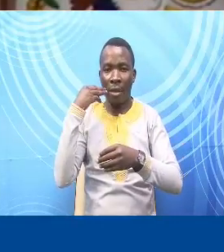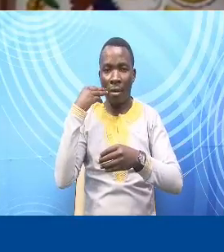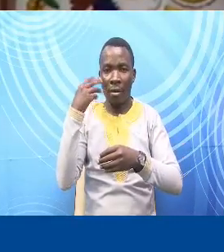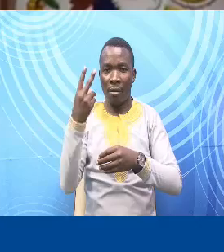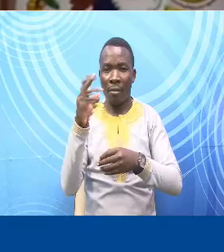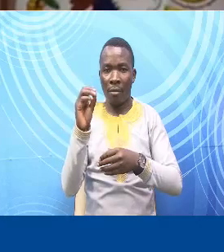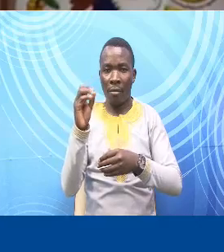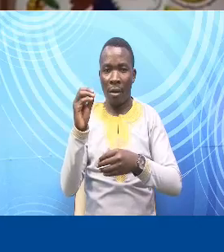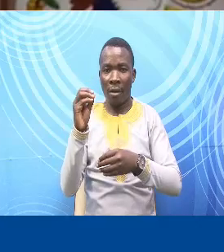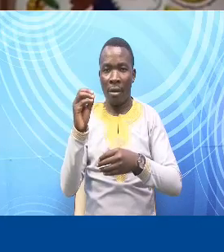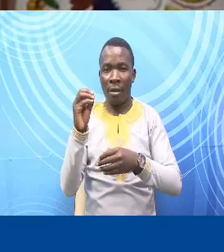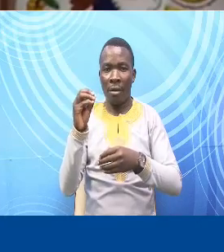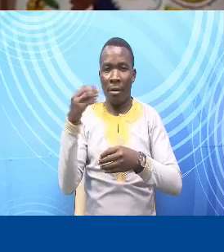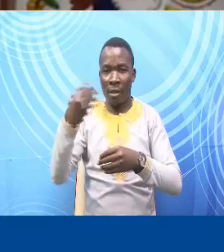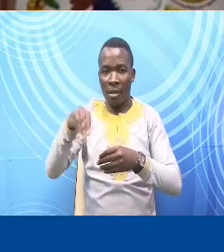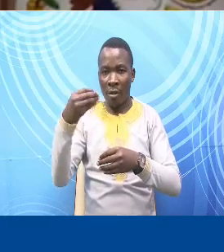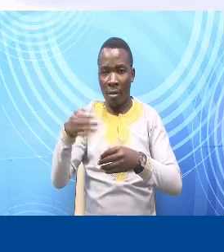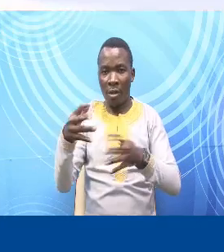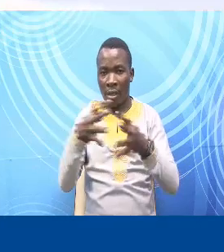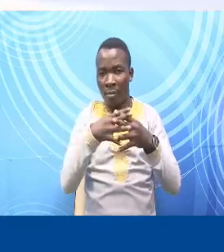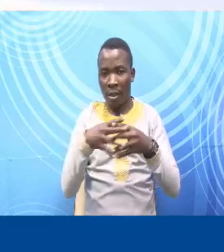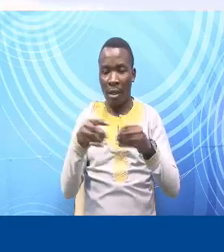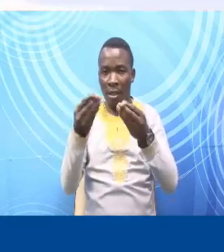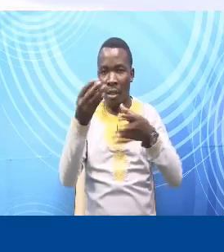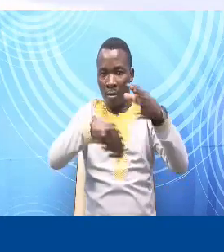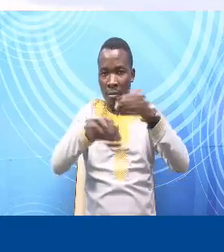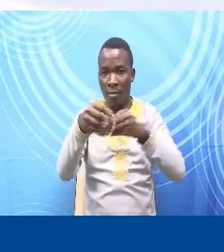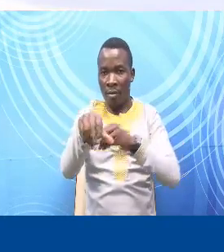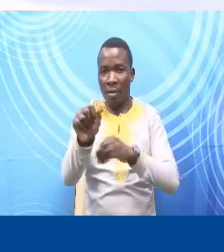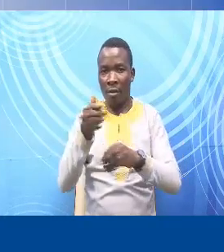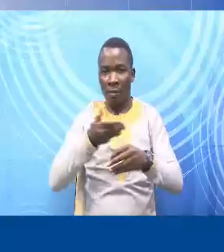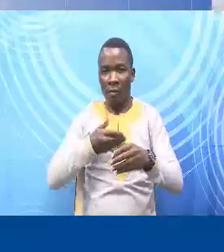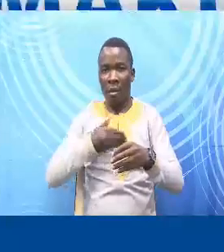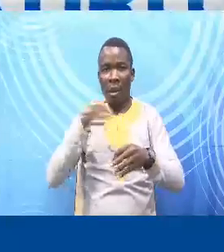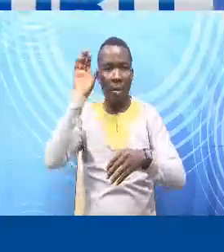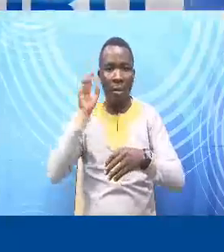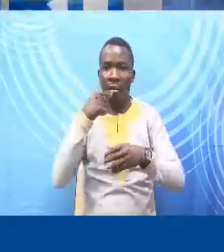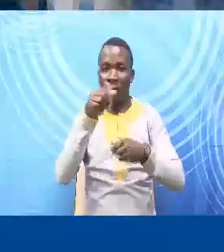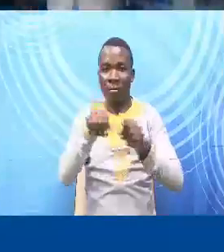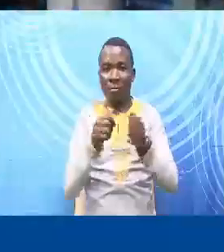z'amadolari ya Amerika gatangwa nk'umusanzu wayo dufite n'amakuru avugwa mu mikino